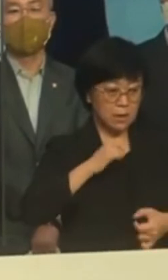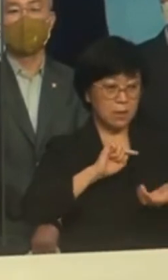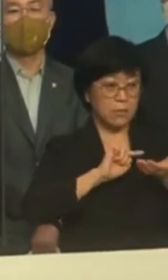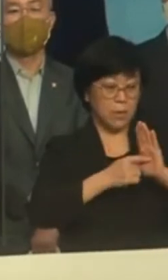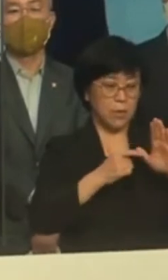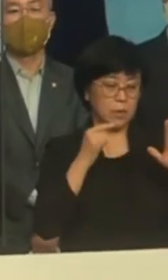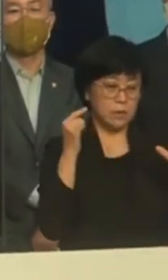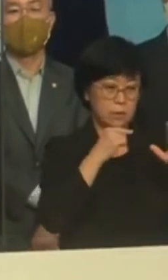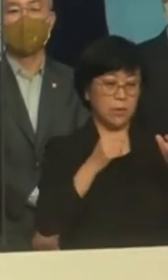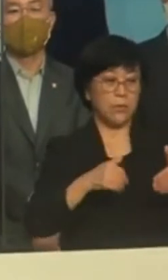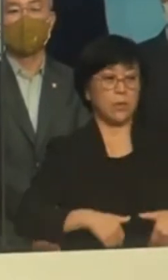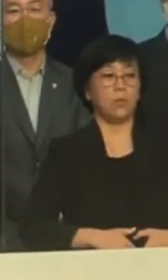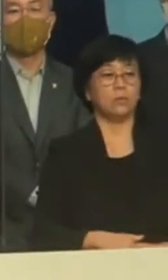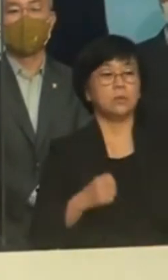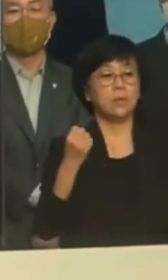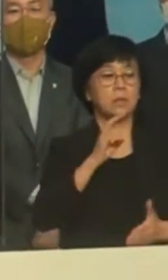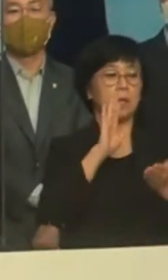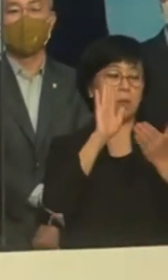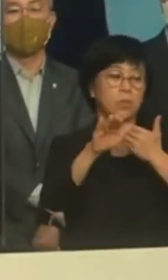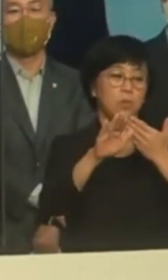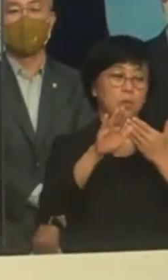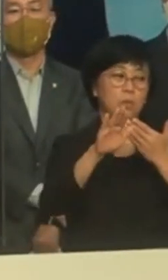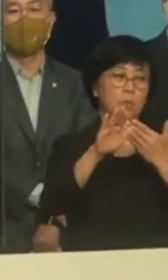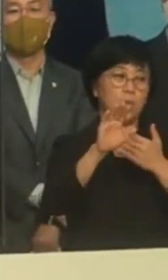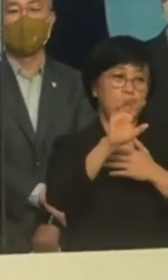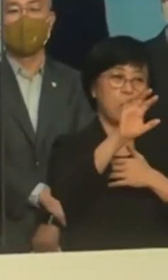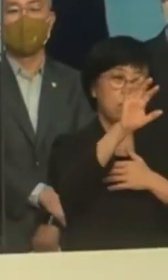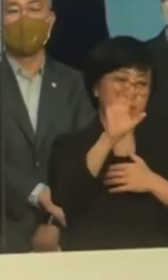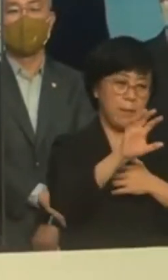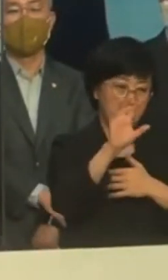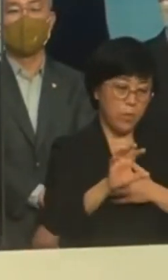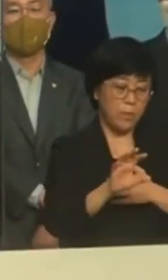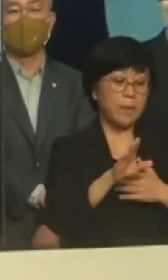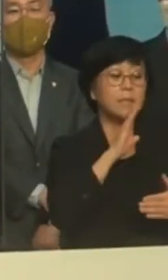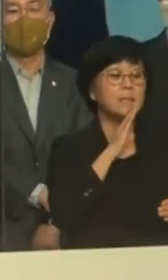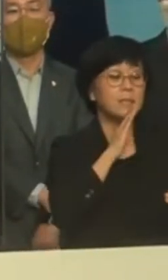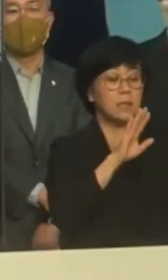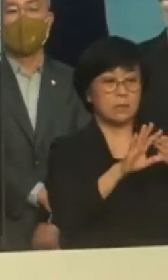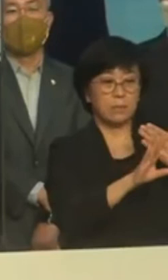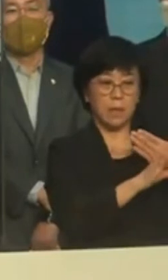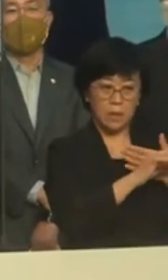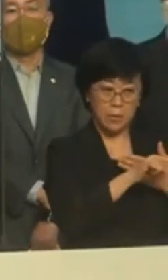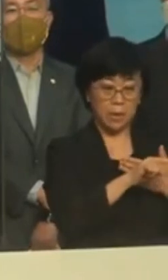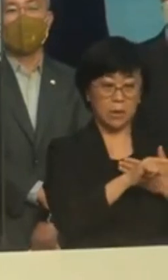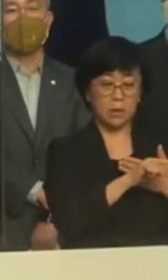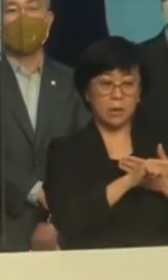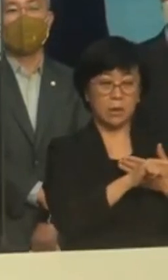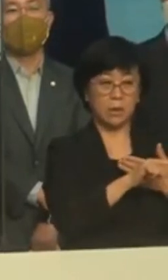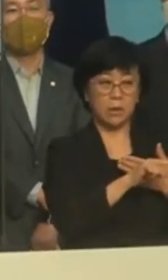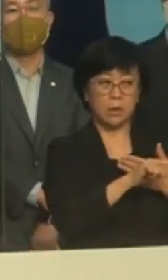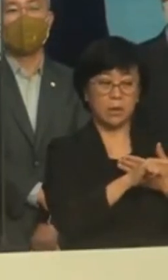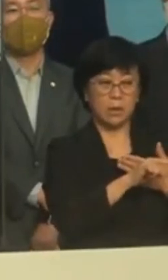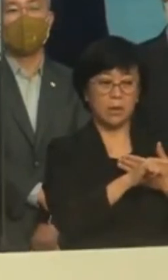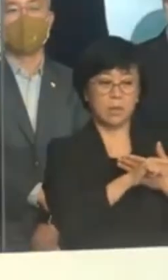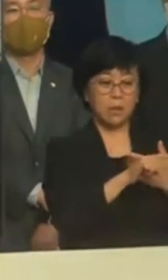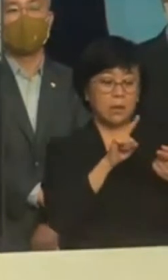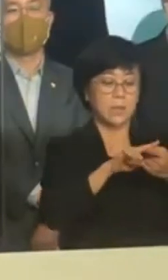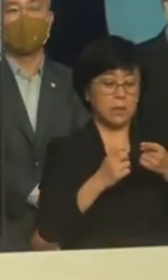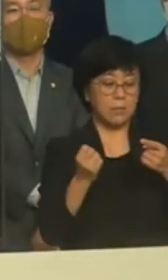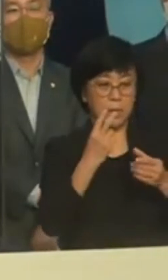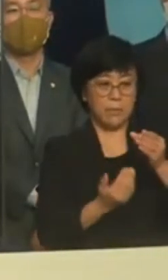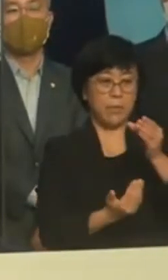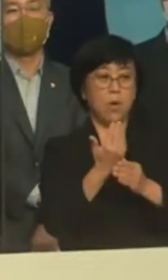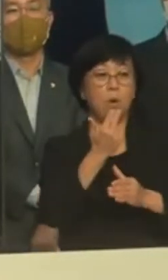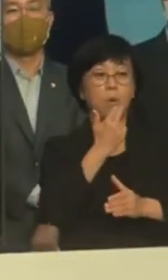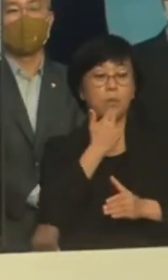해요. 그리고 다시는 만약에 이게 사실이었다면 이런 사실 재발되지